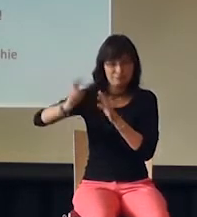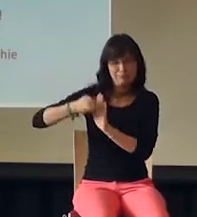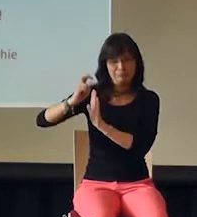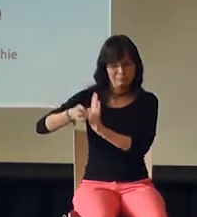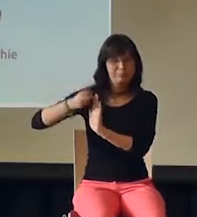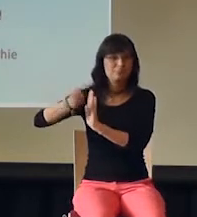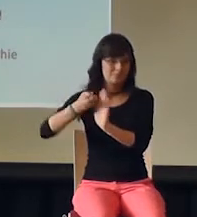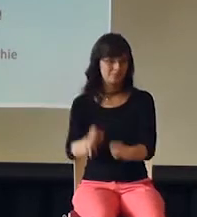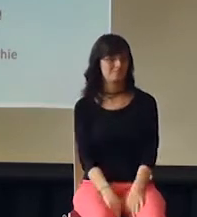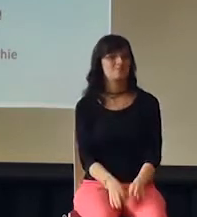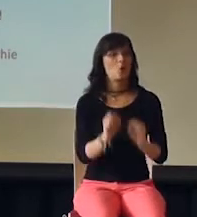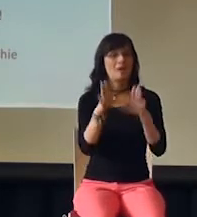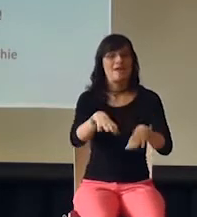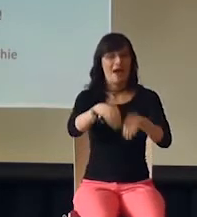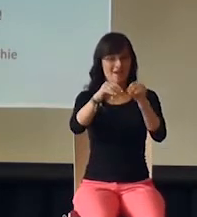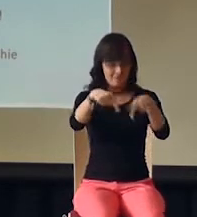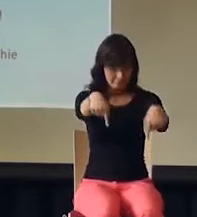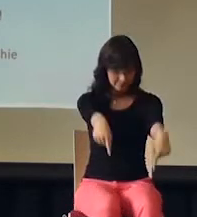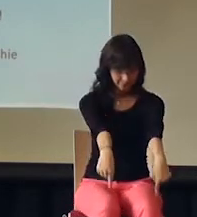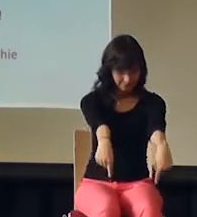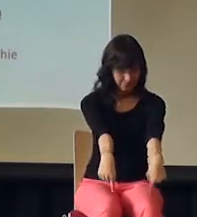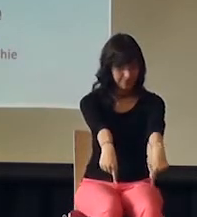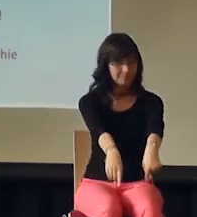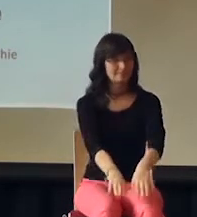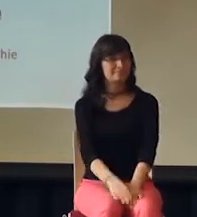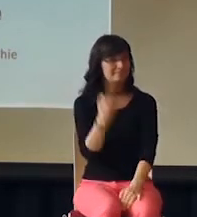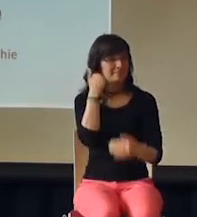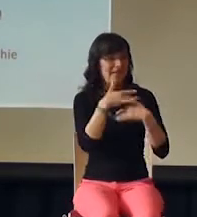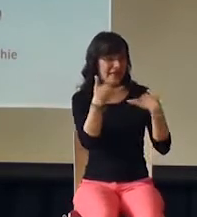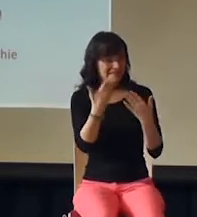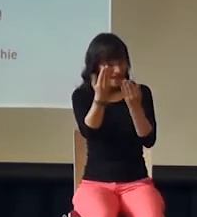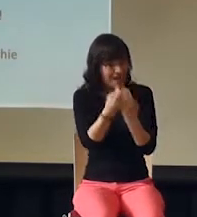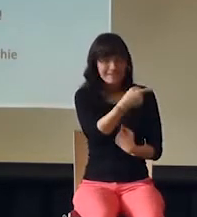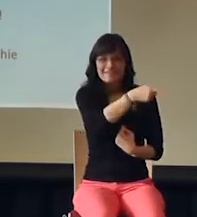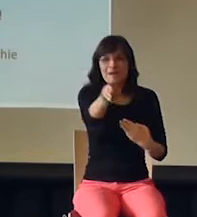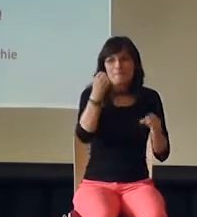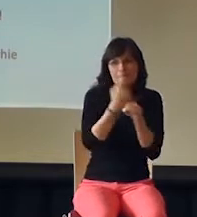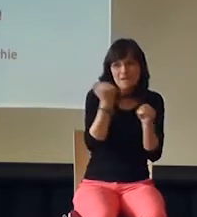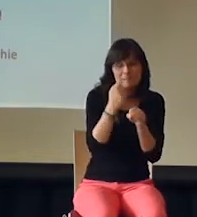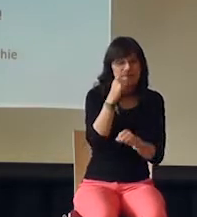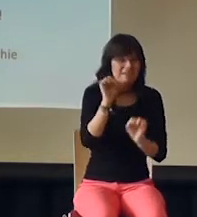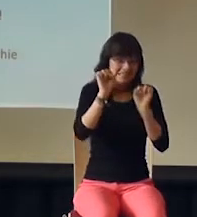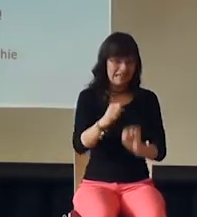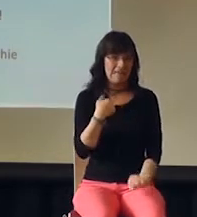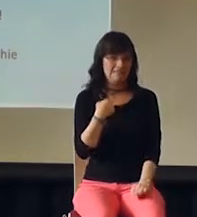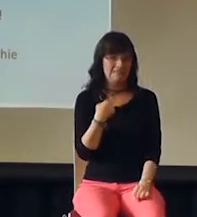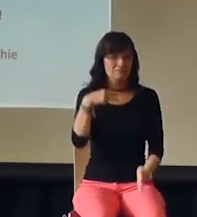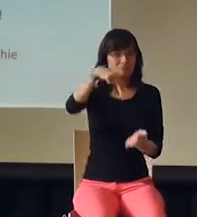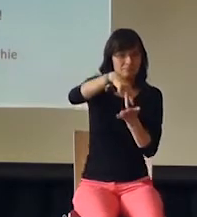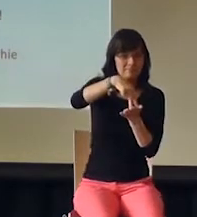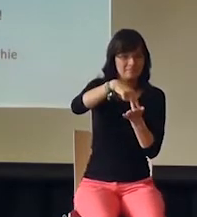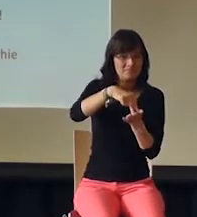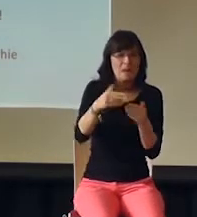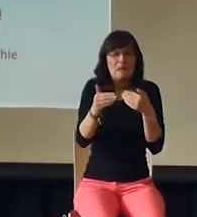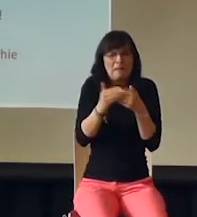fangen unten an und zwar bei den Füßen. Ich lade Sie herzlich ein, mitzumachen. Bitte nur, wer kann, aus